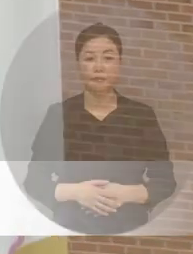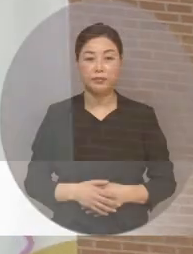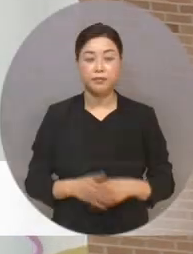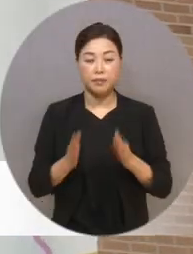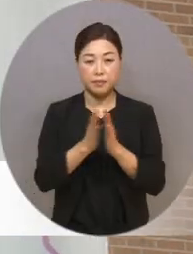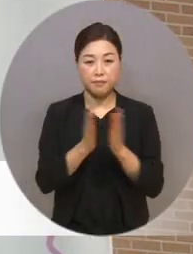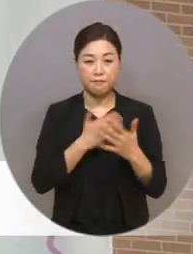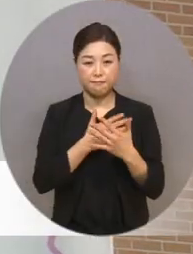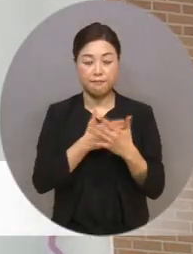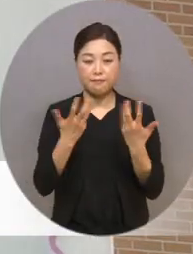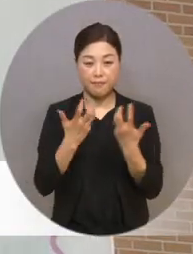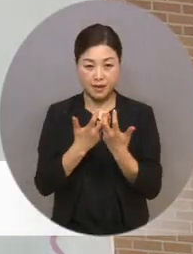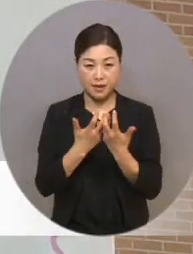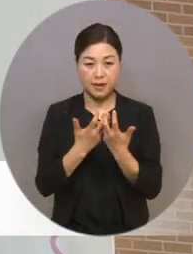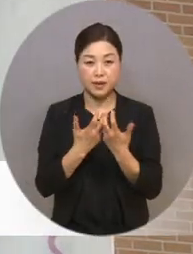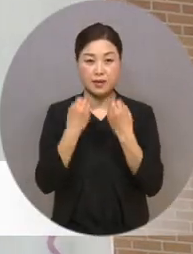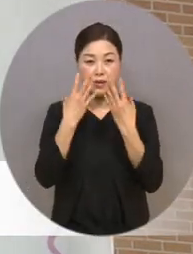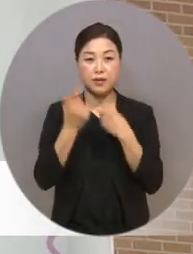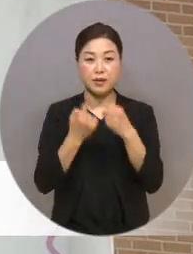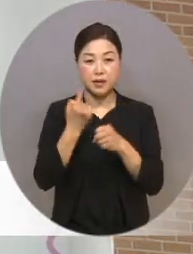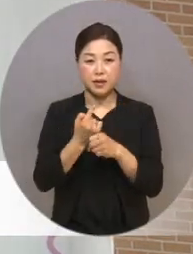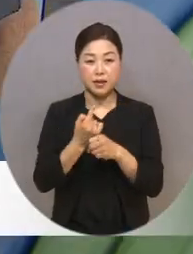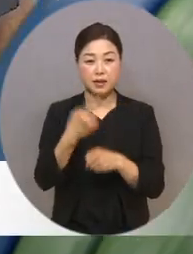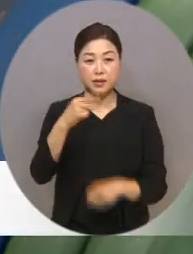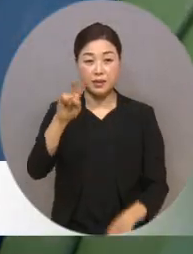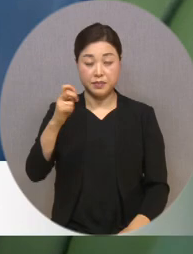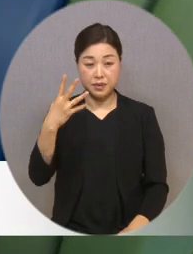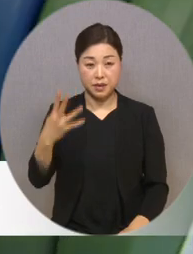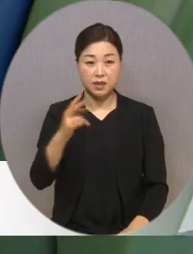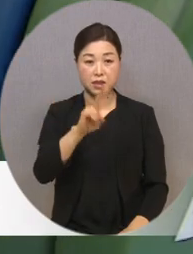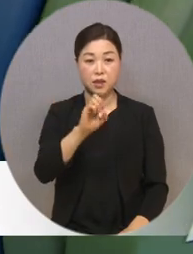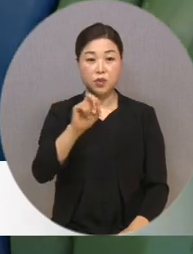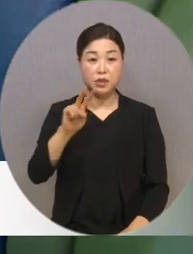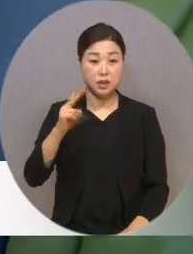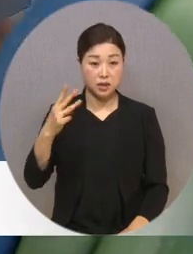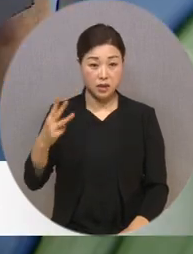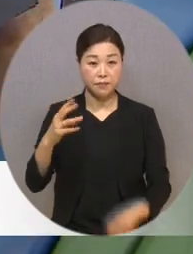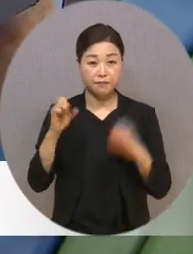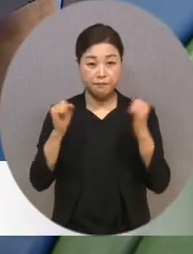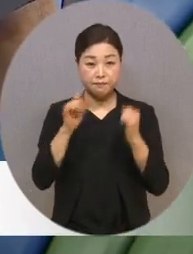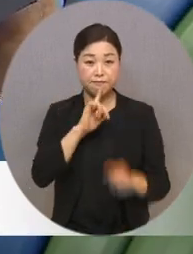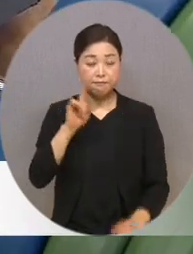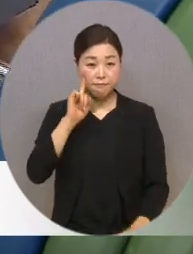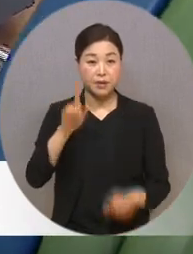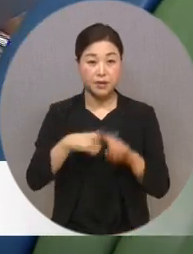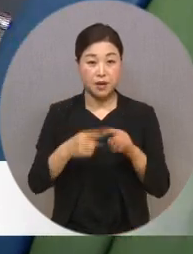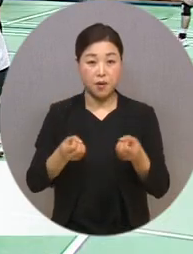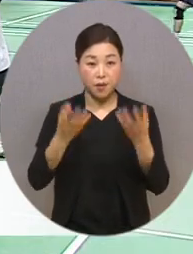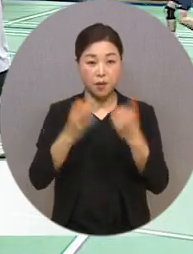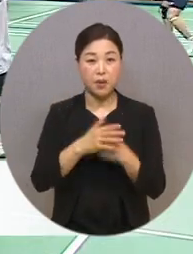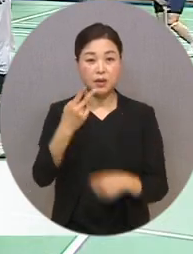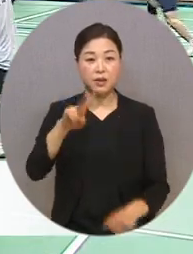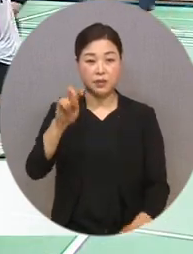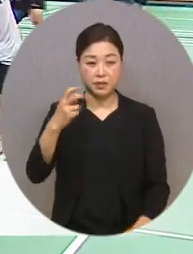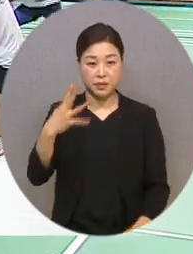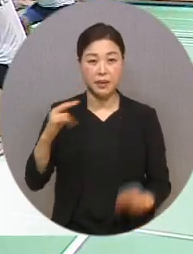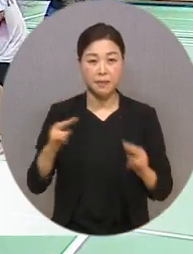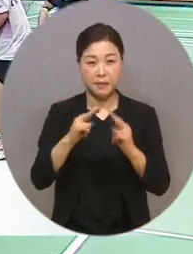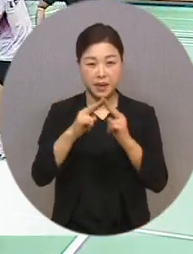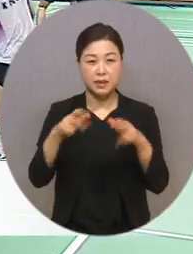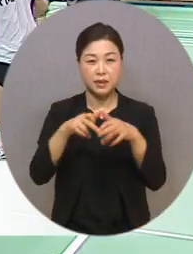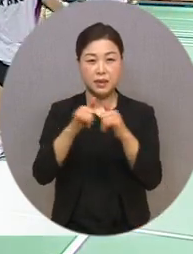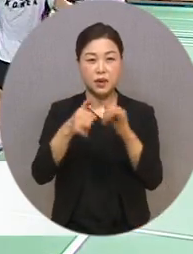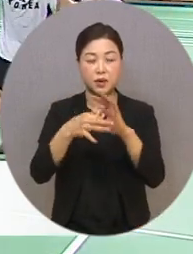시작의 설렘으로 가득한 새해. 2024년은 2023 동계 데플림픽 대회, 2024 파리 패럴림픽